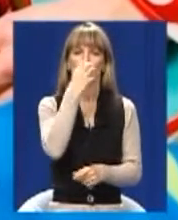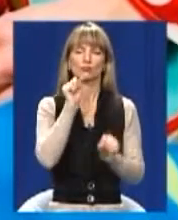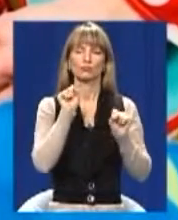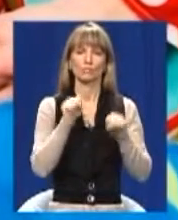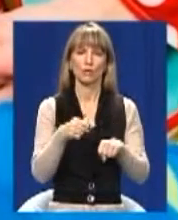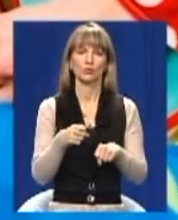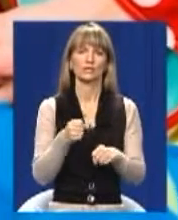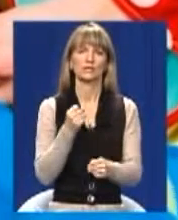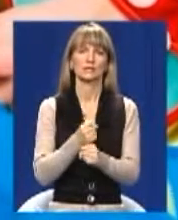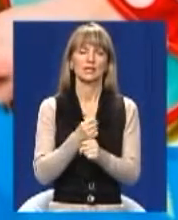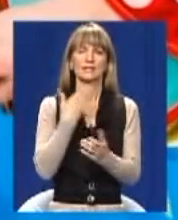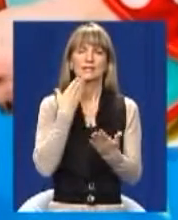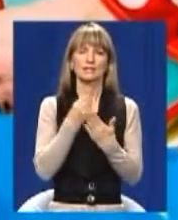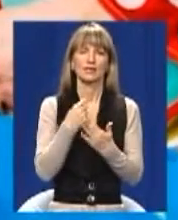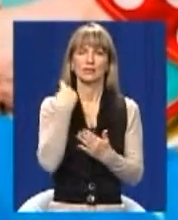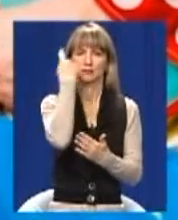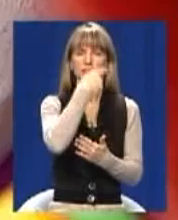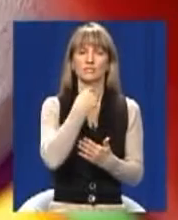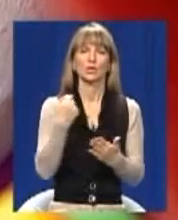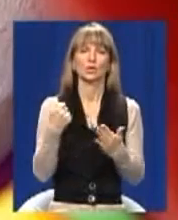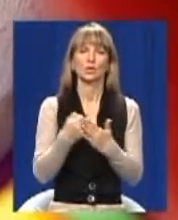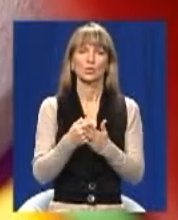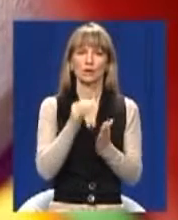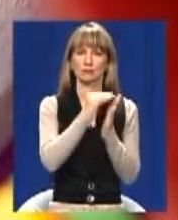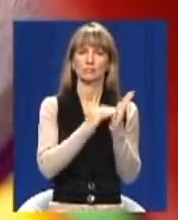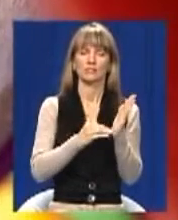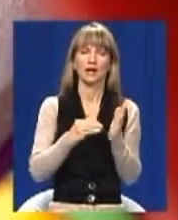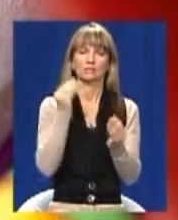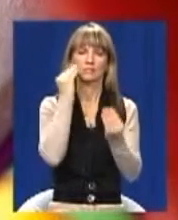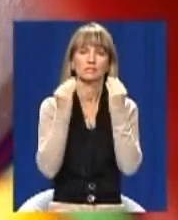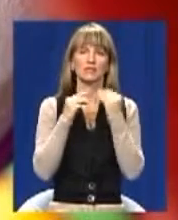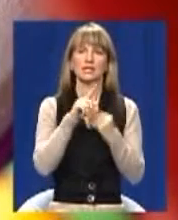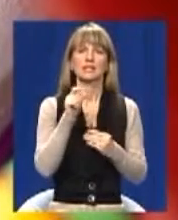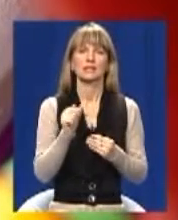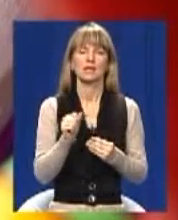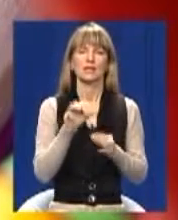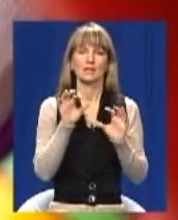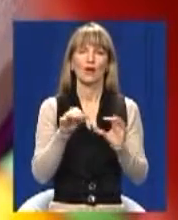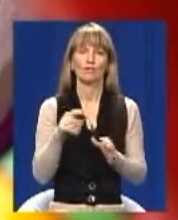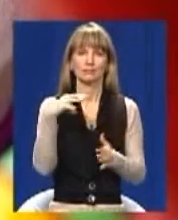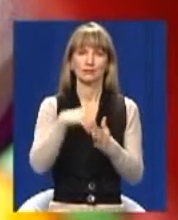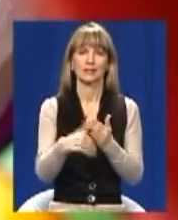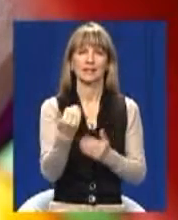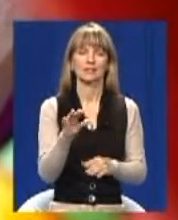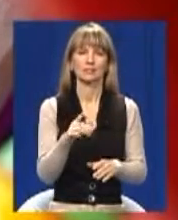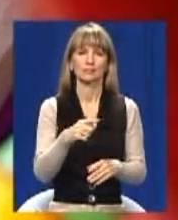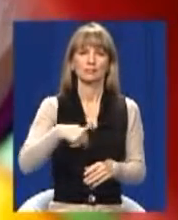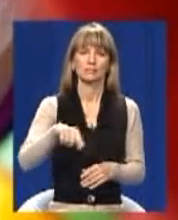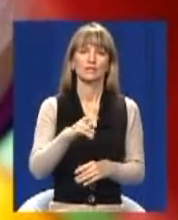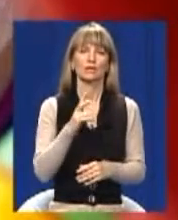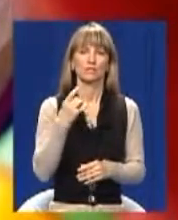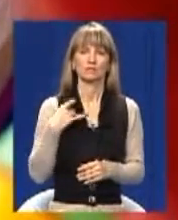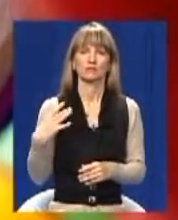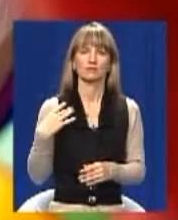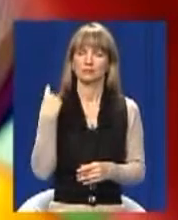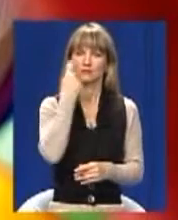занести свій неповторний грим до реєстру гриму клоунів. За негласним законом, прийнятим у їх середовищі, того, хто привласнив собі